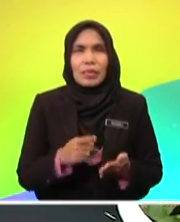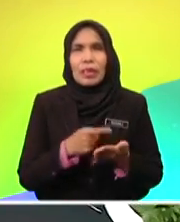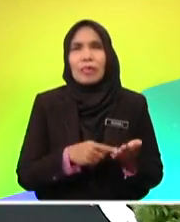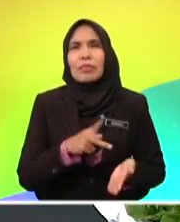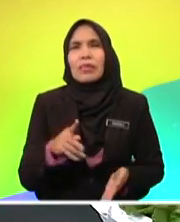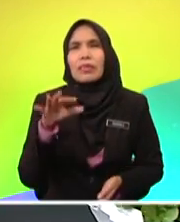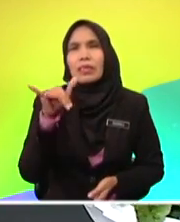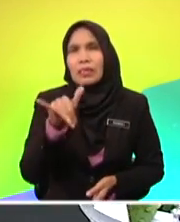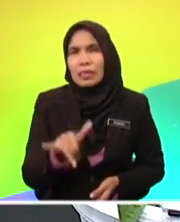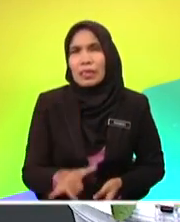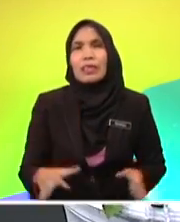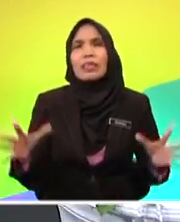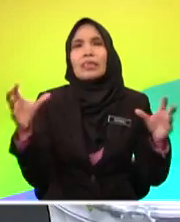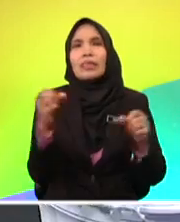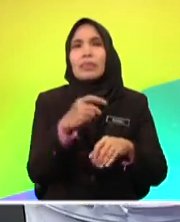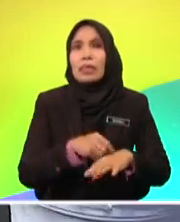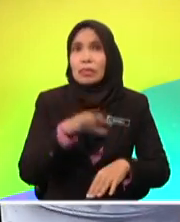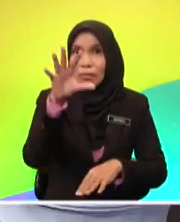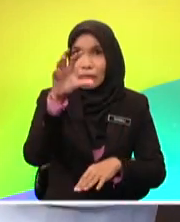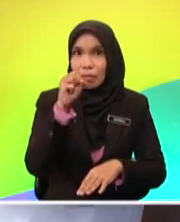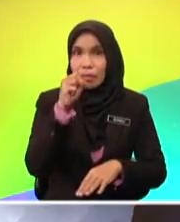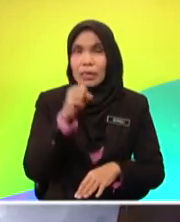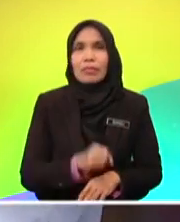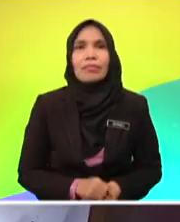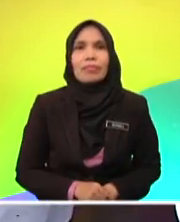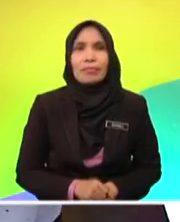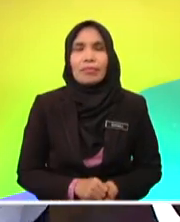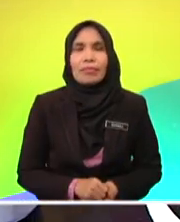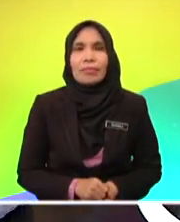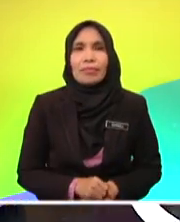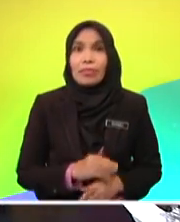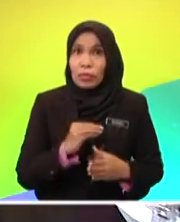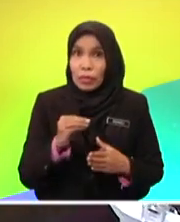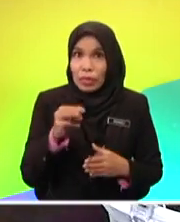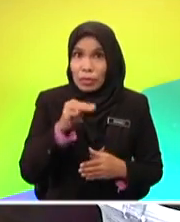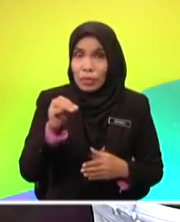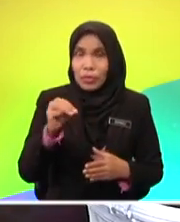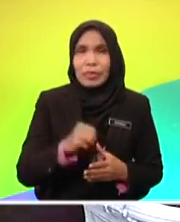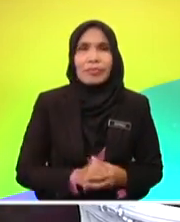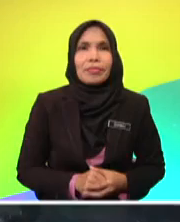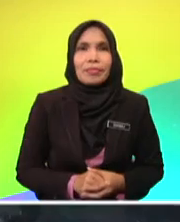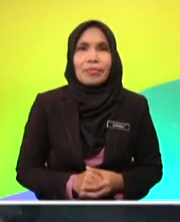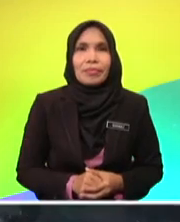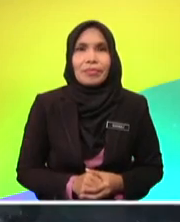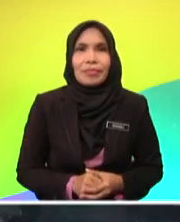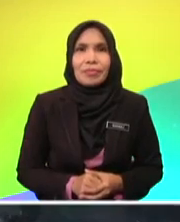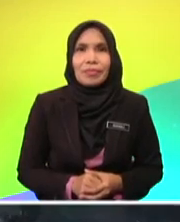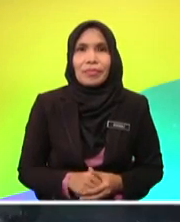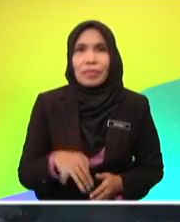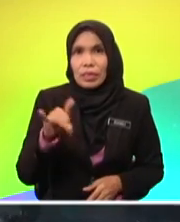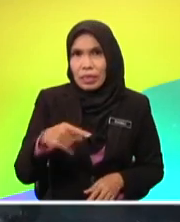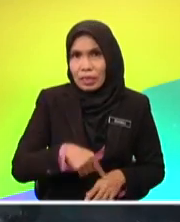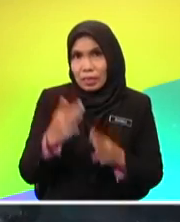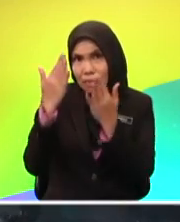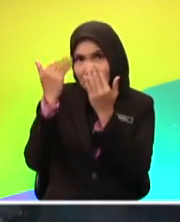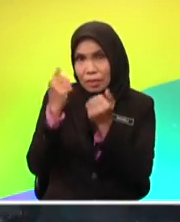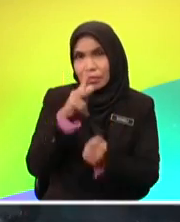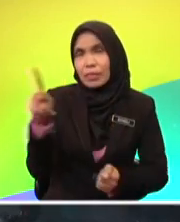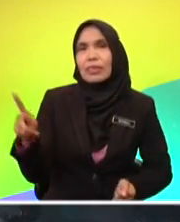dicapai oleh murid-murid berkenaan dengan pembelajaran kita, cikgu? Okay, yang kita harapkan murid-murid boleh